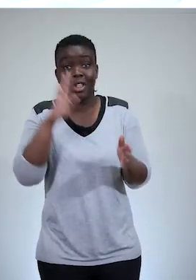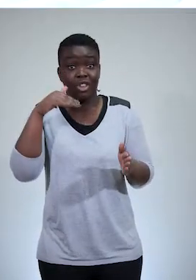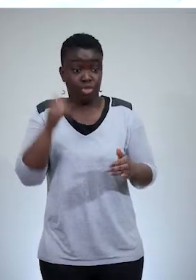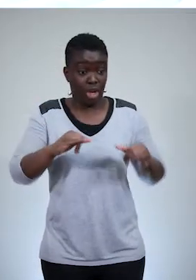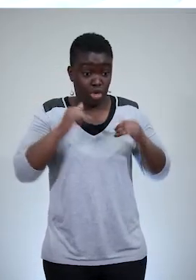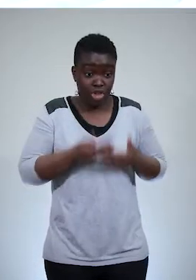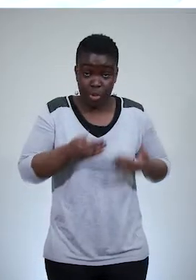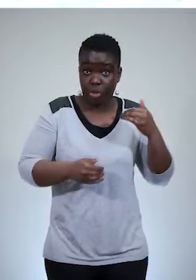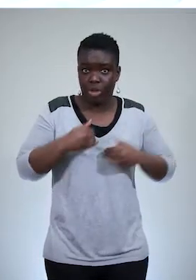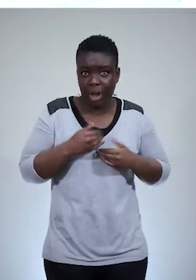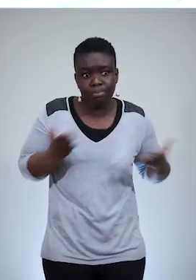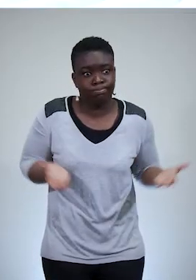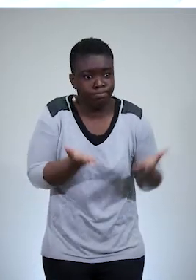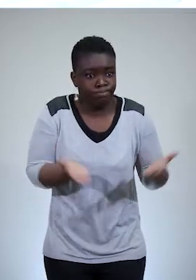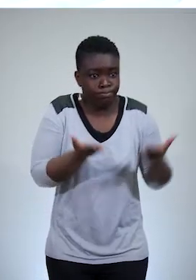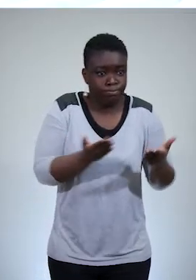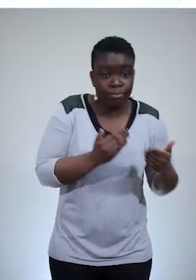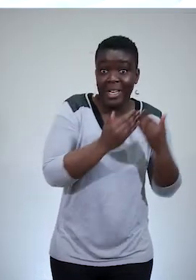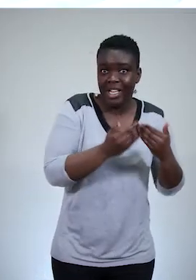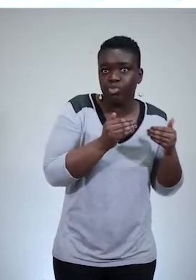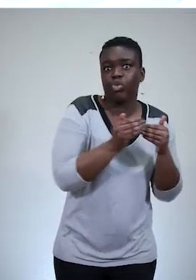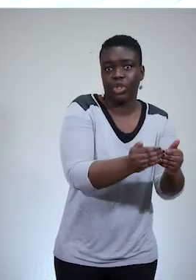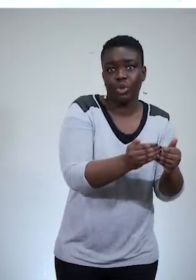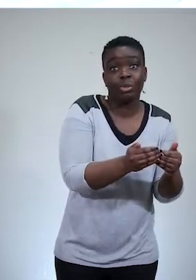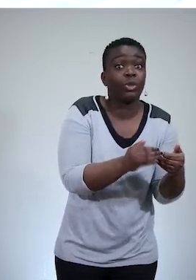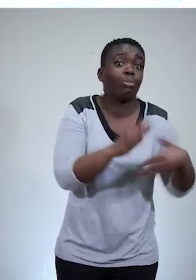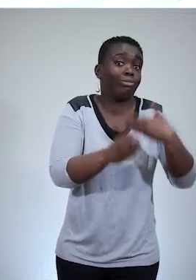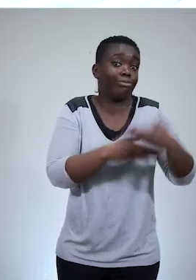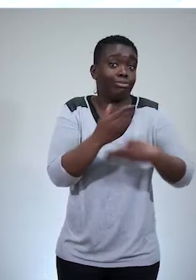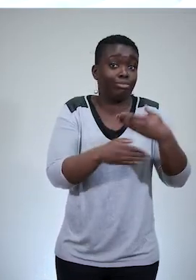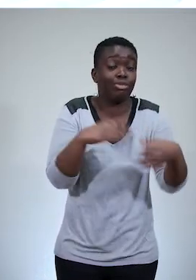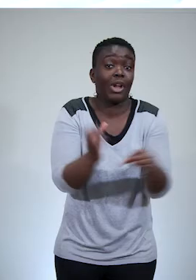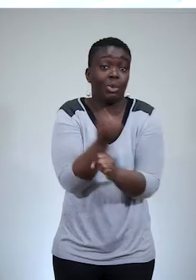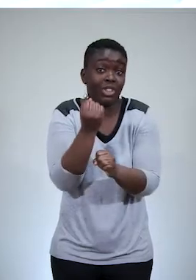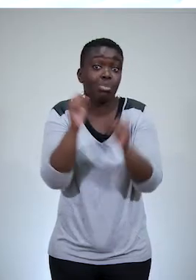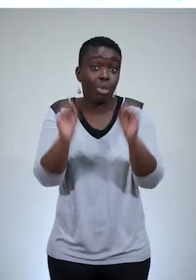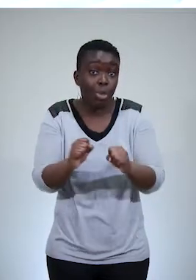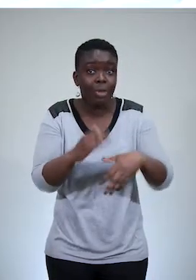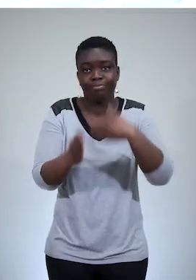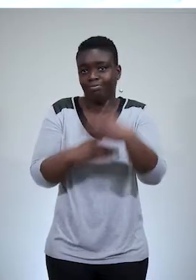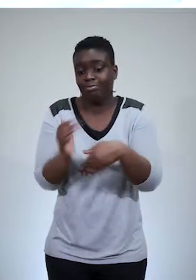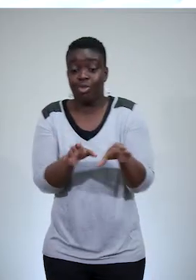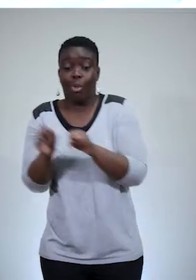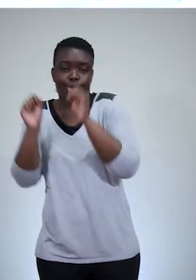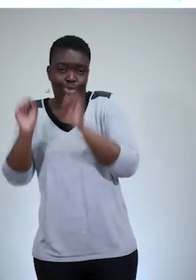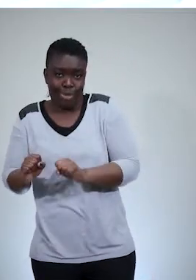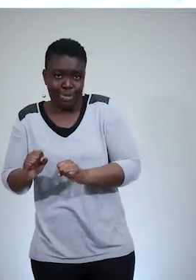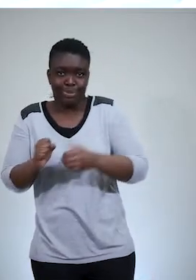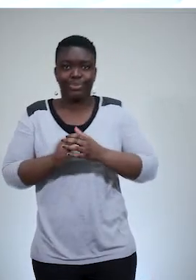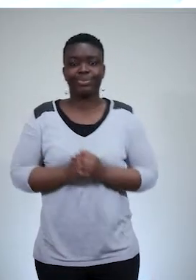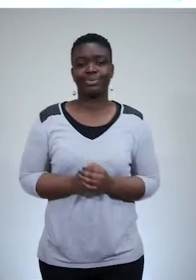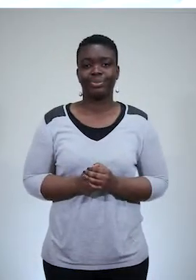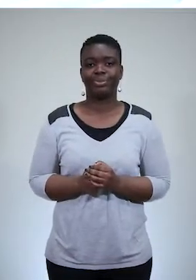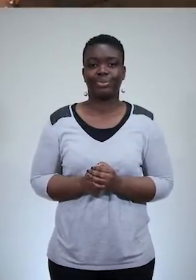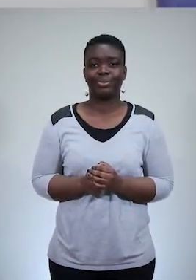personnes malvoyantes dans leur quotidien, c'est-à-dire sur le plan professionnel, personnel et sur leur vie étudiante. Je pense que